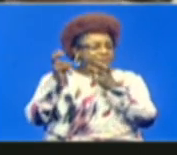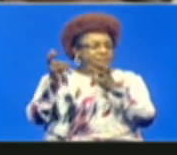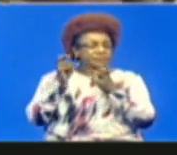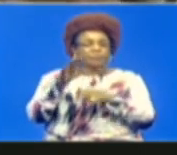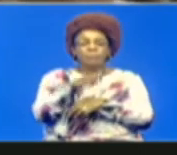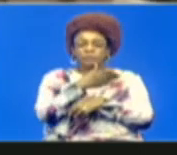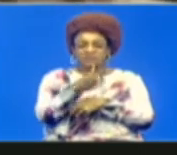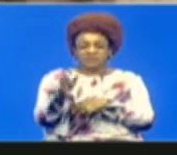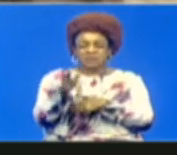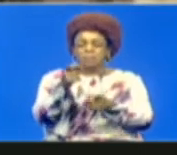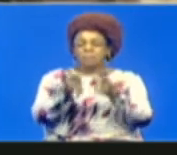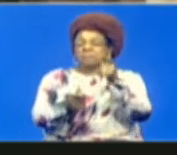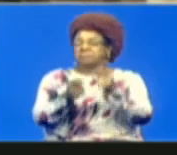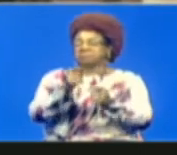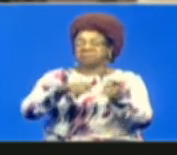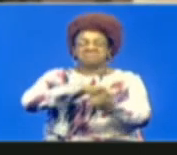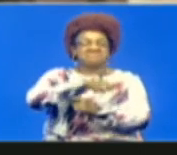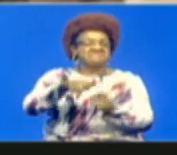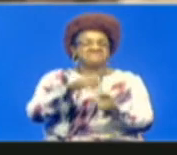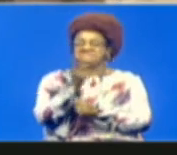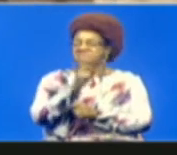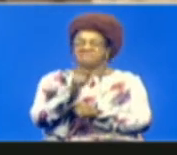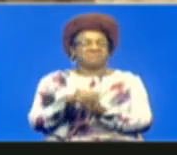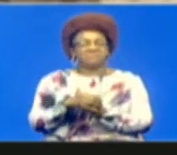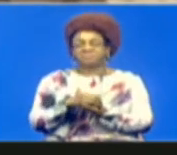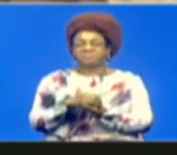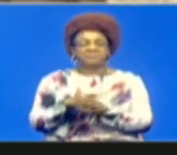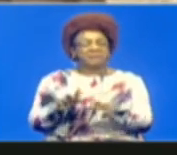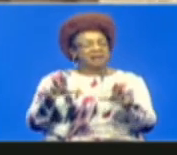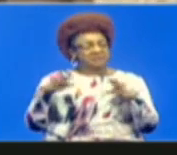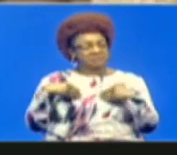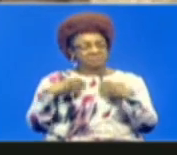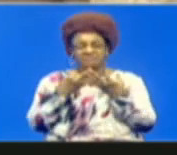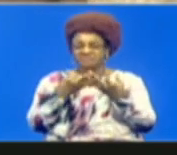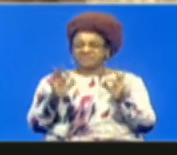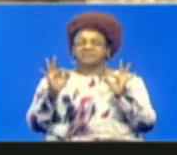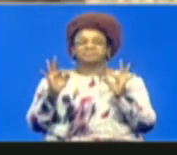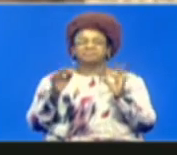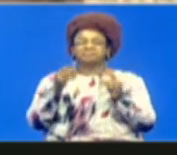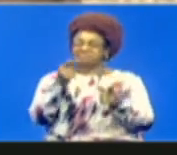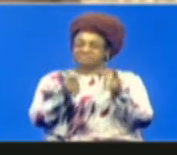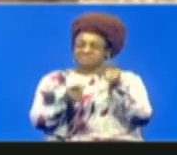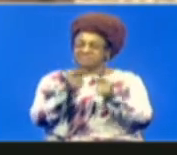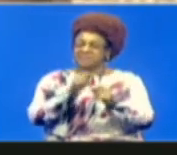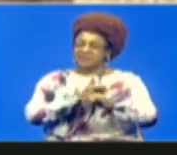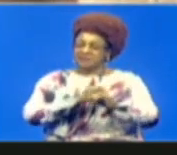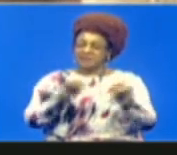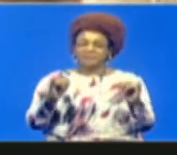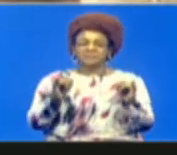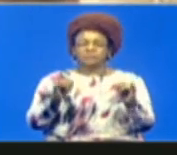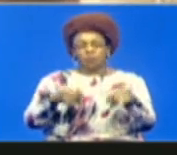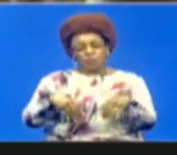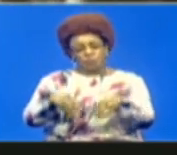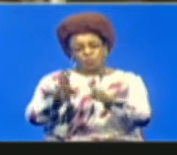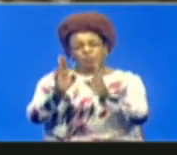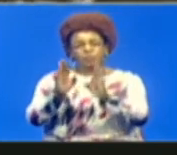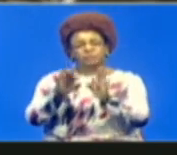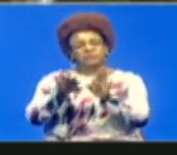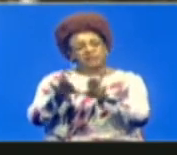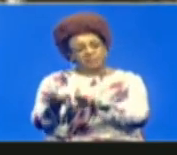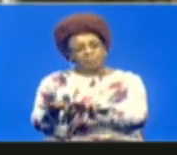hata pale kumkamua huwezi mfunga hata mguu. Unamkamua vizuri, ukimfungulia, anaenda na rara. Hata saa zingine